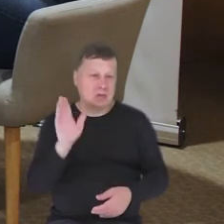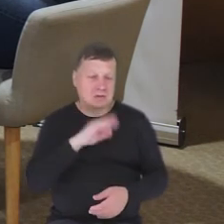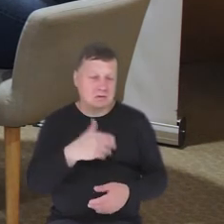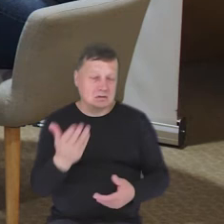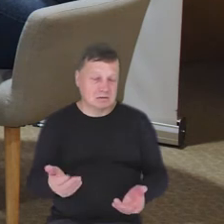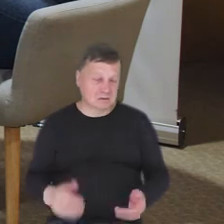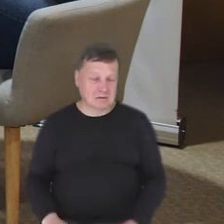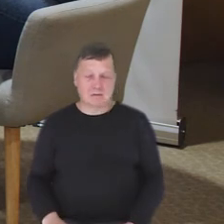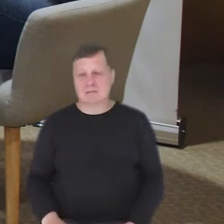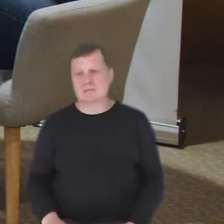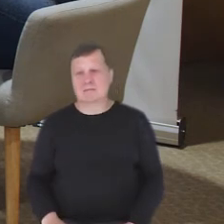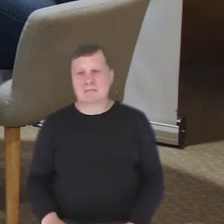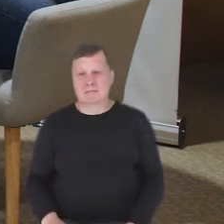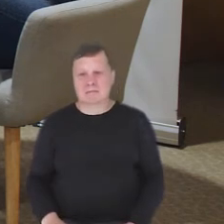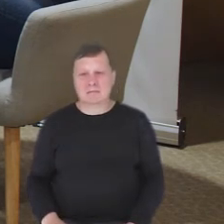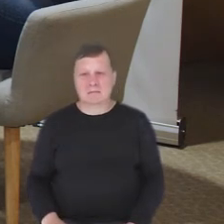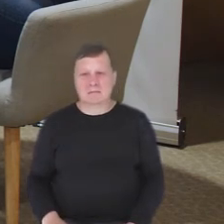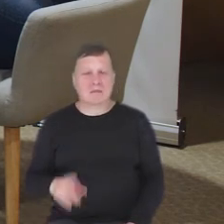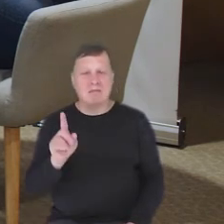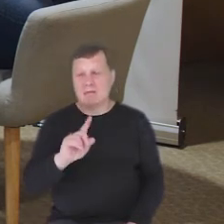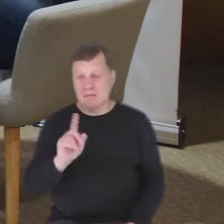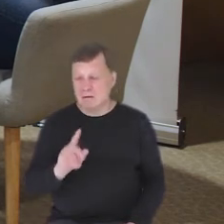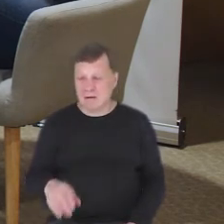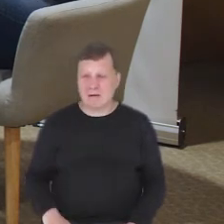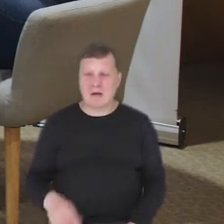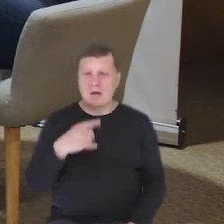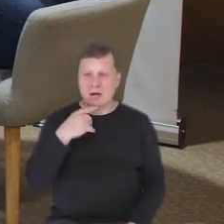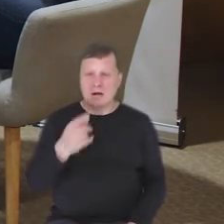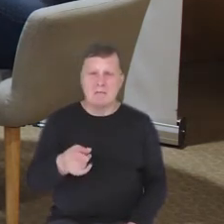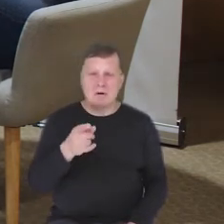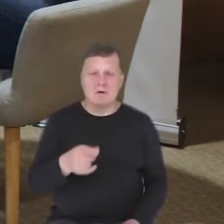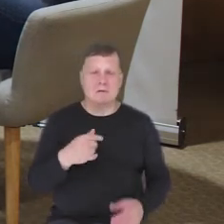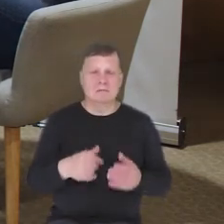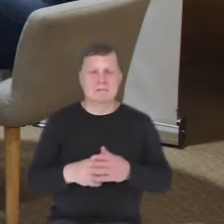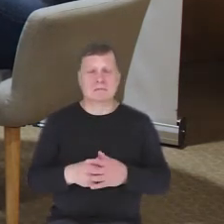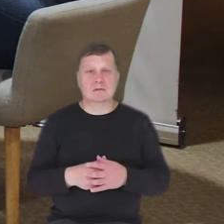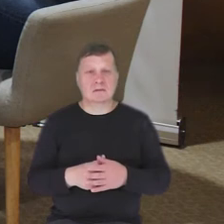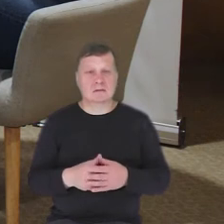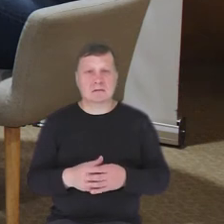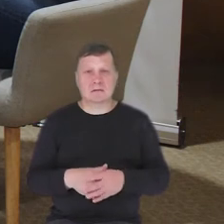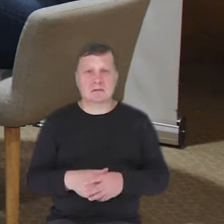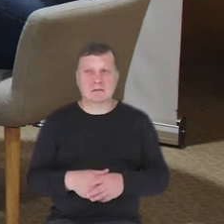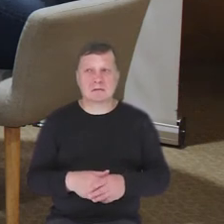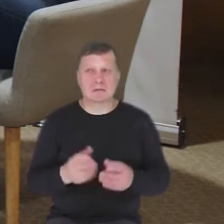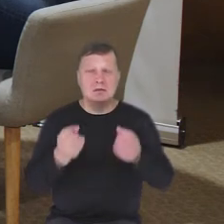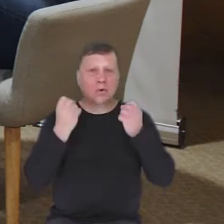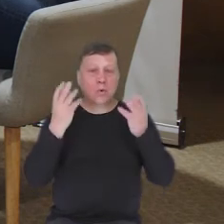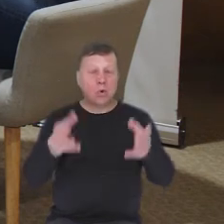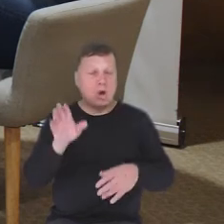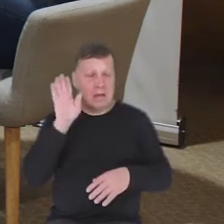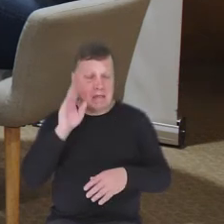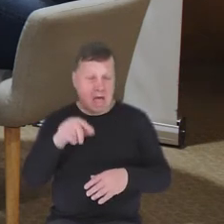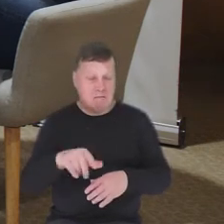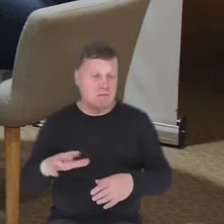Gniewu. Wcale nie, bo ja wiem, że Kultura Gniewu drukuje komiksy w ilościach przynajmniej 1000